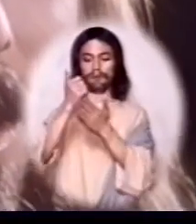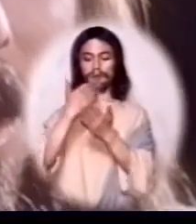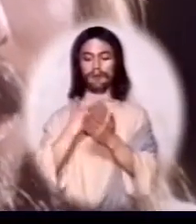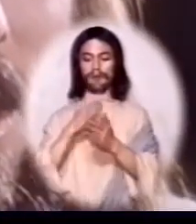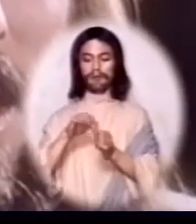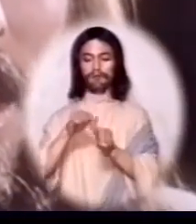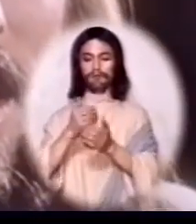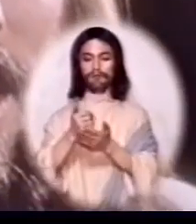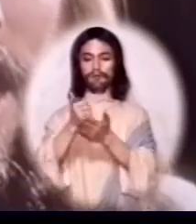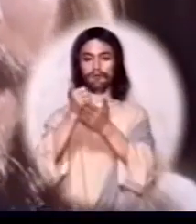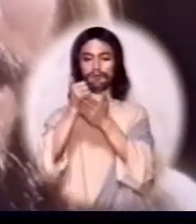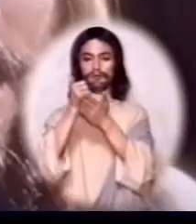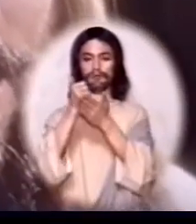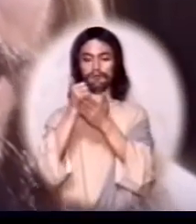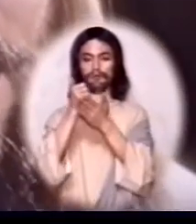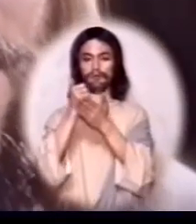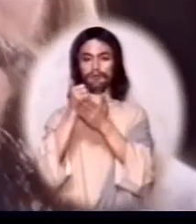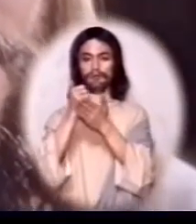예수님을 나의 구주,